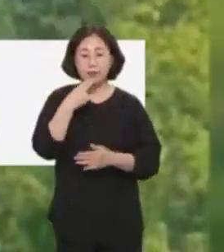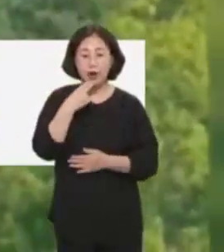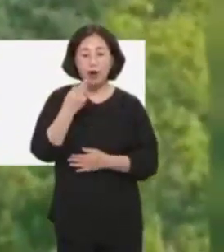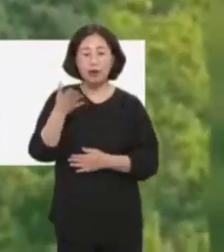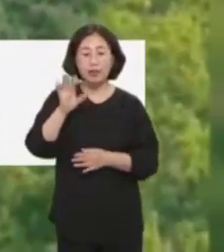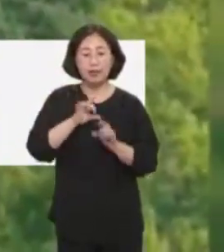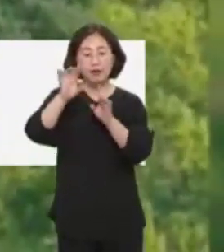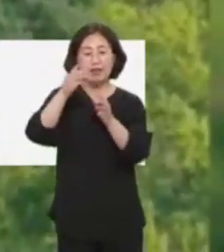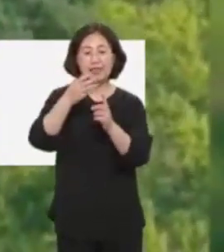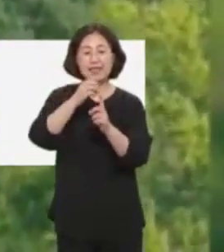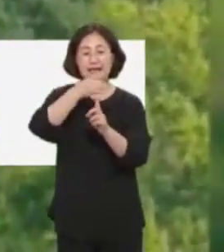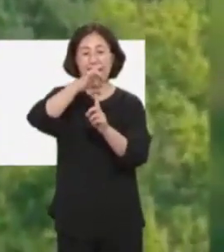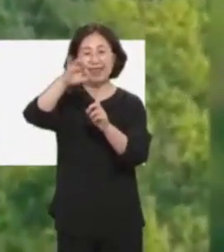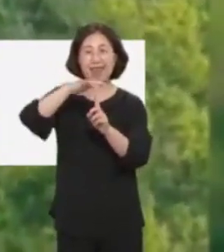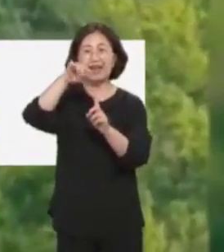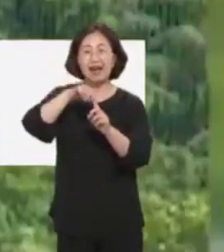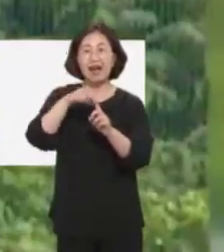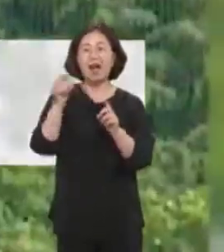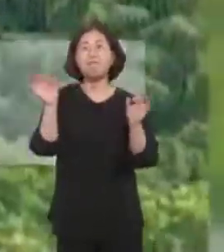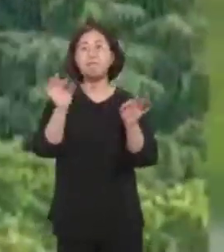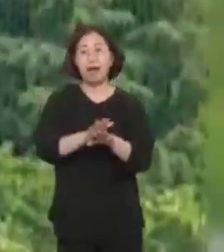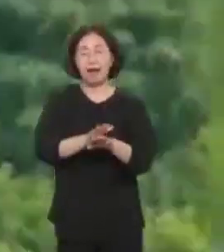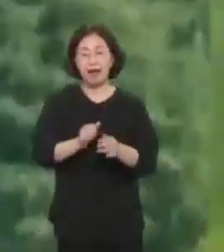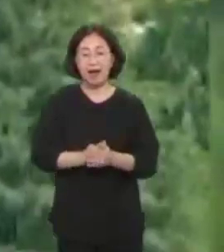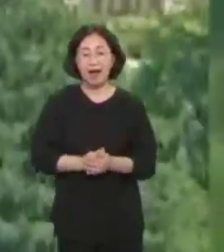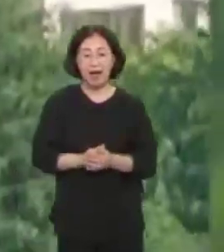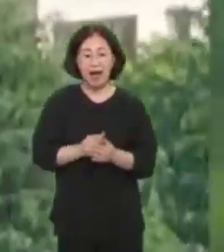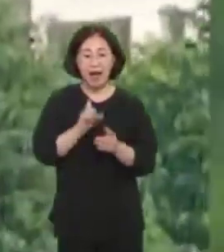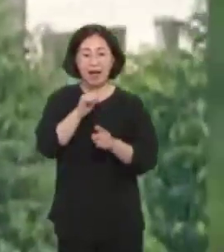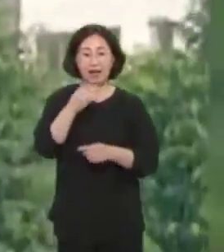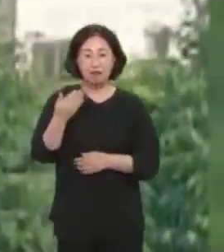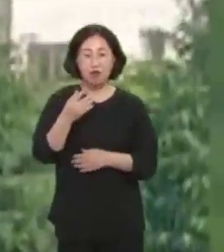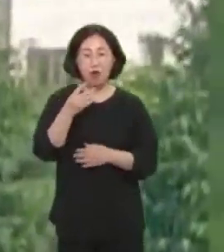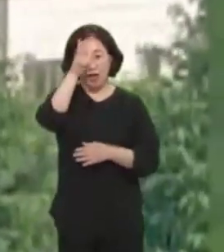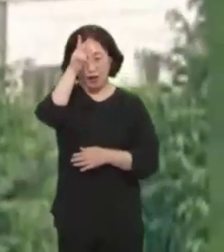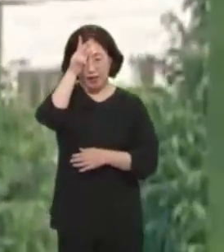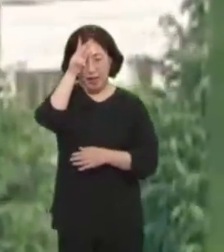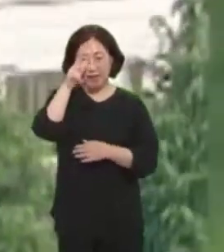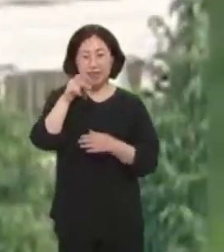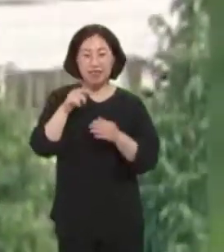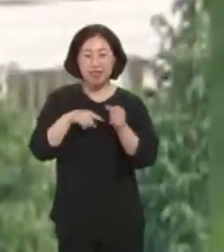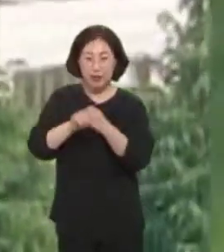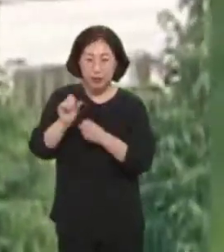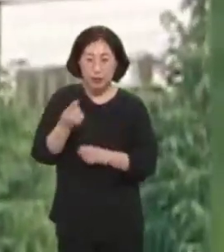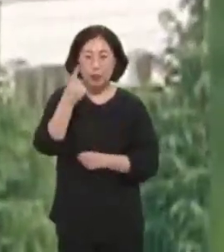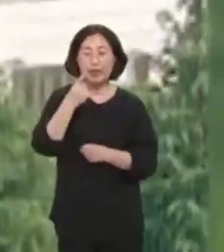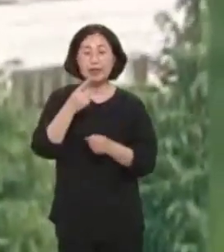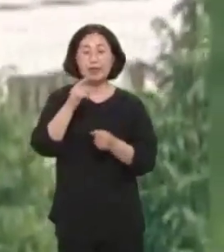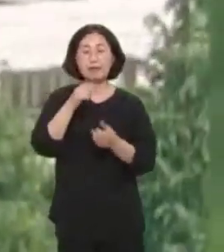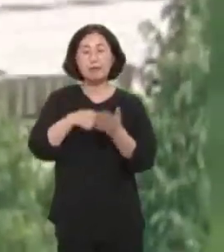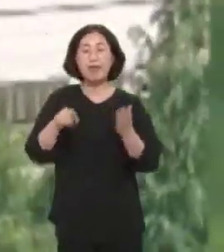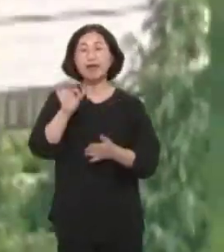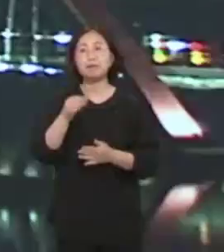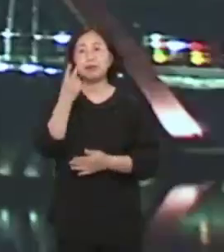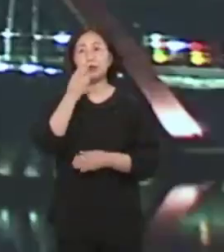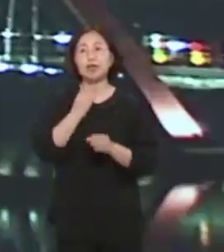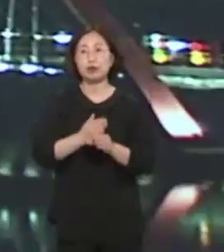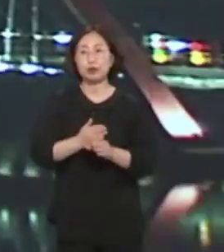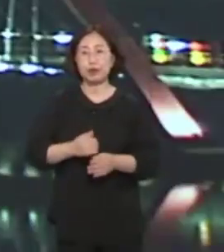전부 소실됐습니다. 경찰과 소방당국은 정확한 피해 규모와 화재 원인을 조사하고 있습니다.